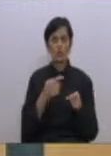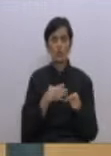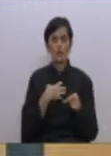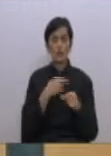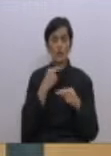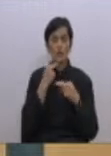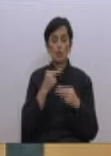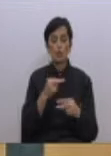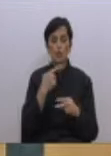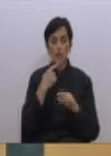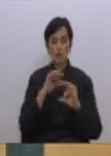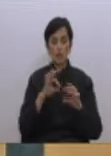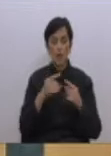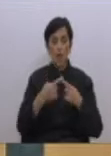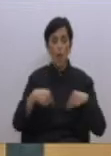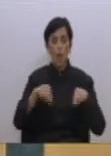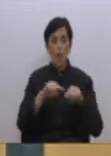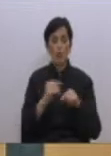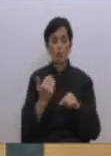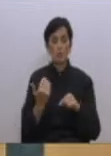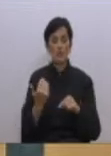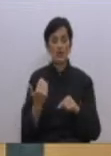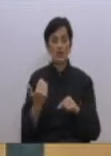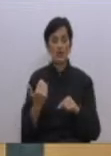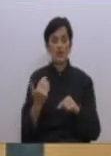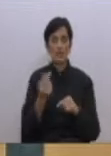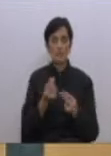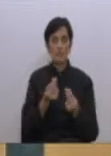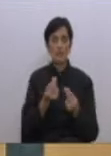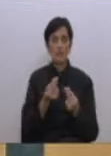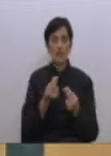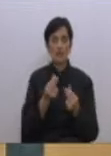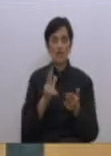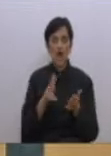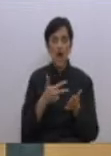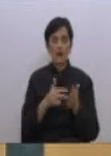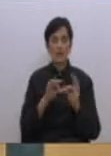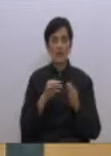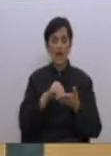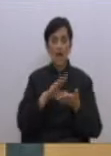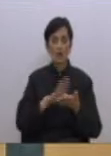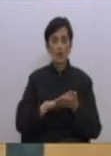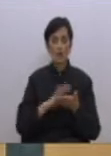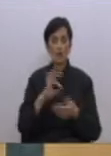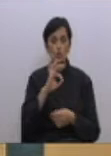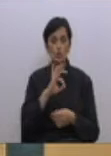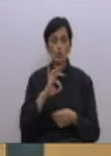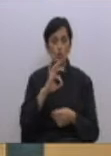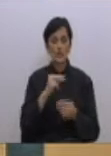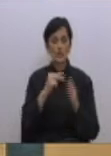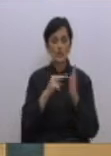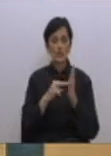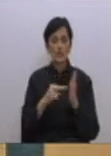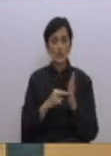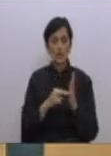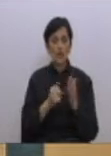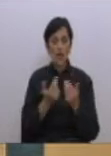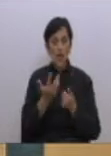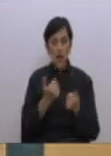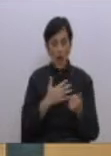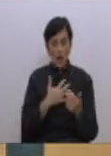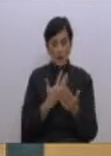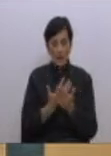მნიშვნელოვანია ყურადღება გამახვილდეს ორგანიზაციების მხრიდან ფინანსურ ანგარიშებაში აღრიცხული ან ნულოვანი ღირებულებით აღრიცხული